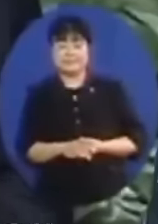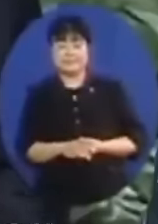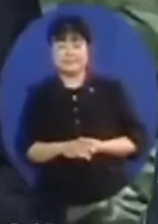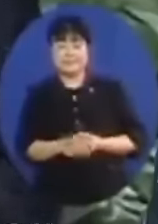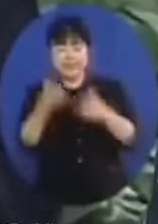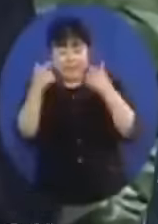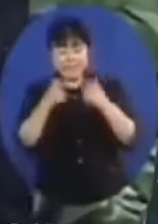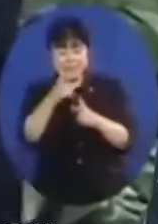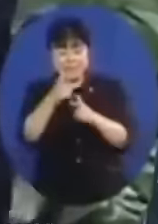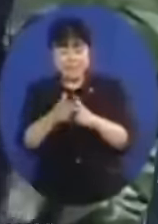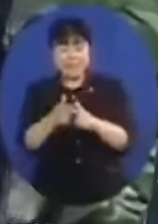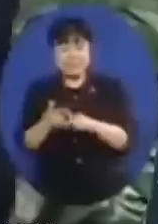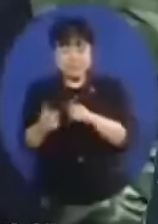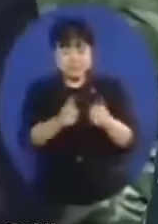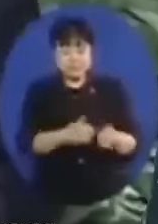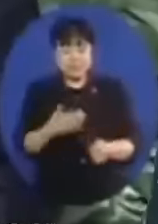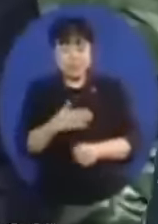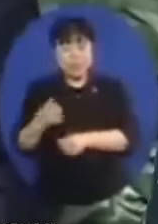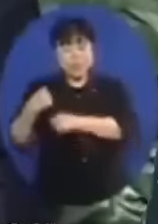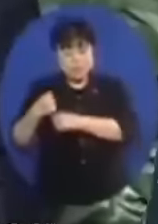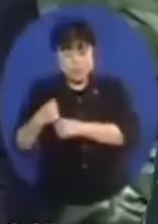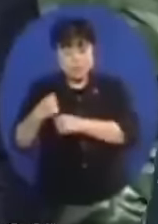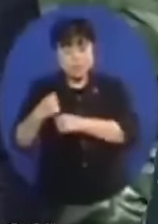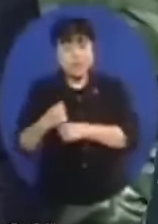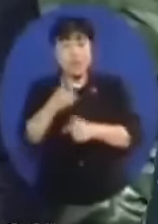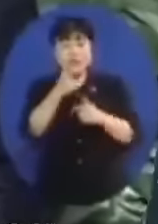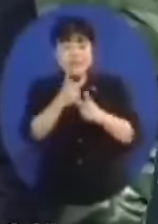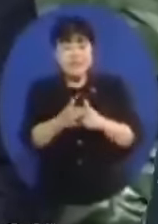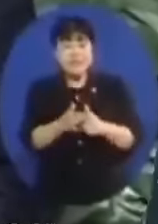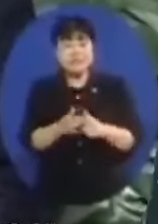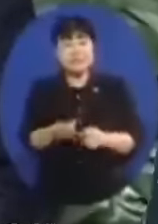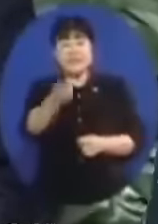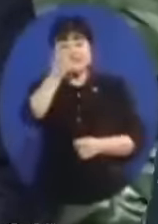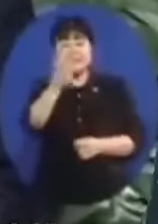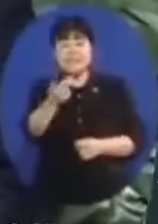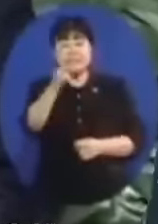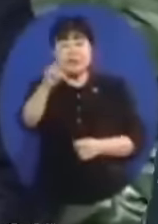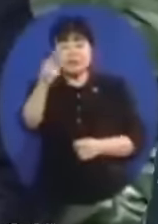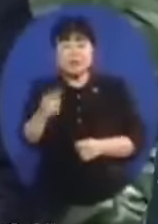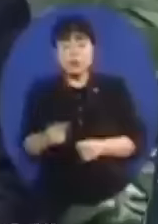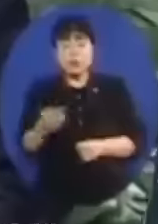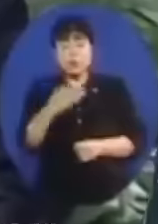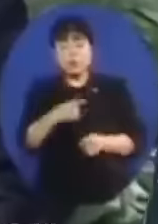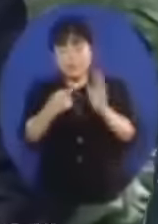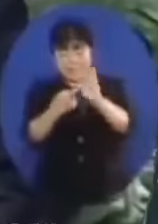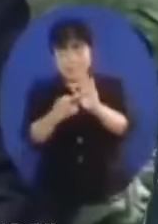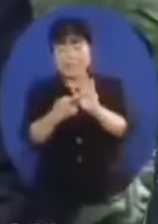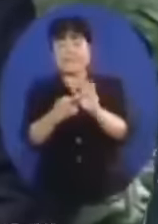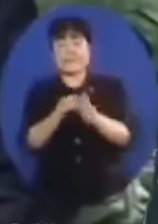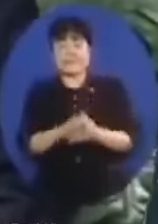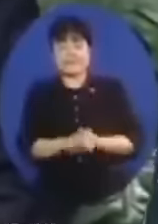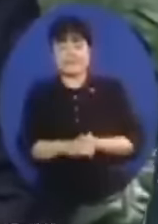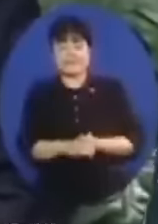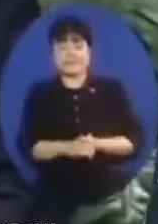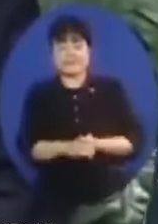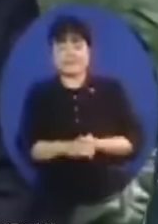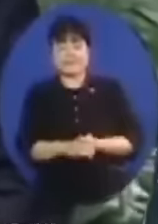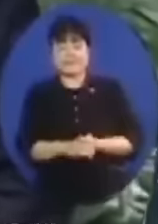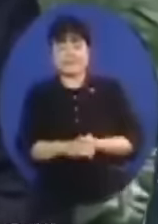우리가 항상 예수의 죽음을 몸에 짊어지면 예수의 생명도 우리 몸에 나타나게 하려 하십니다.